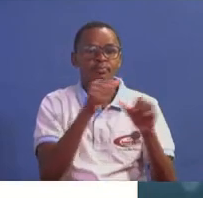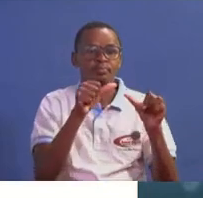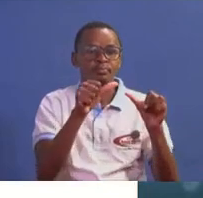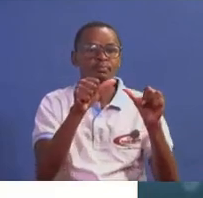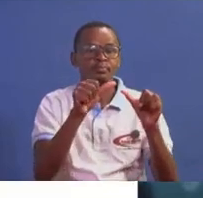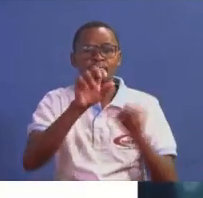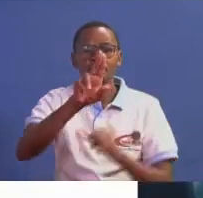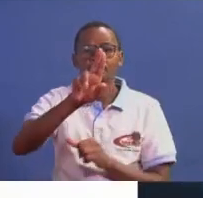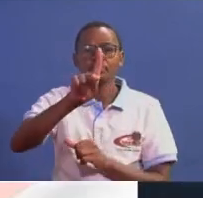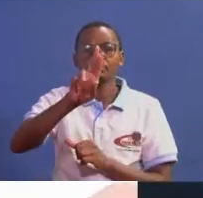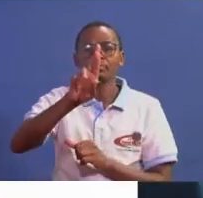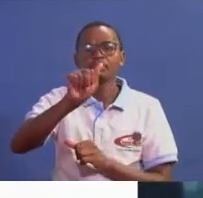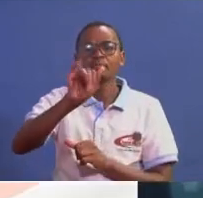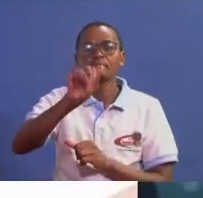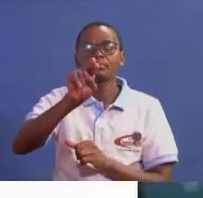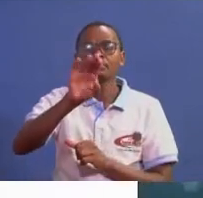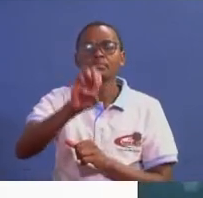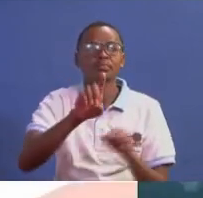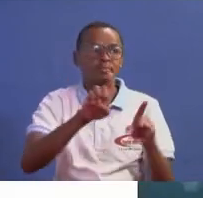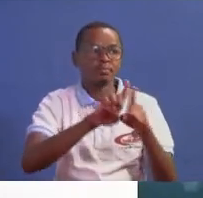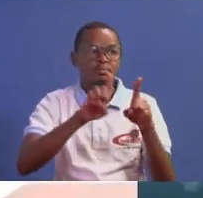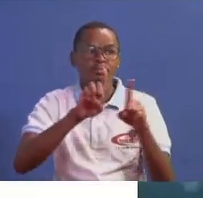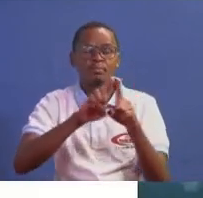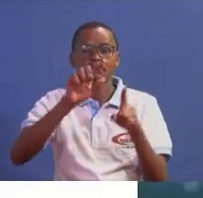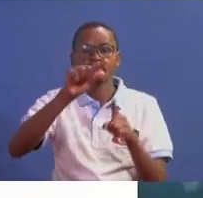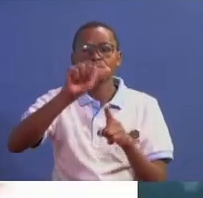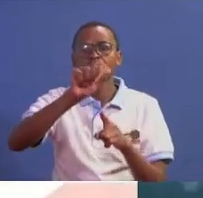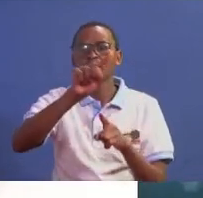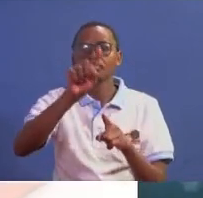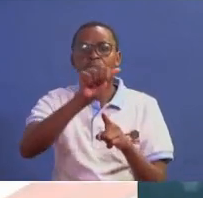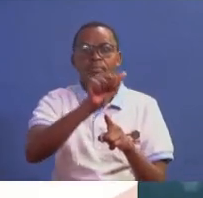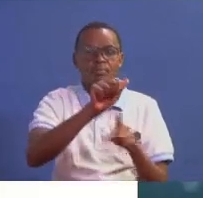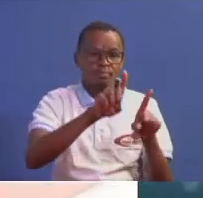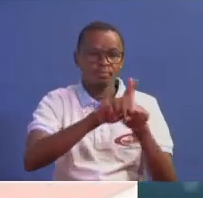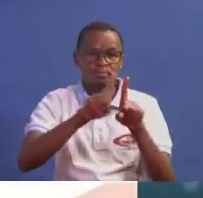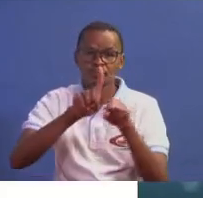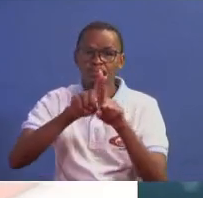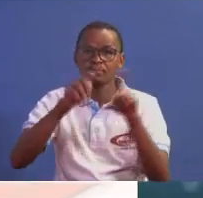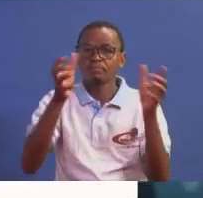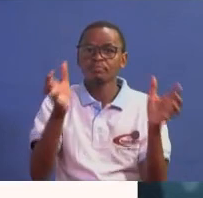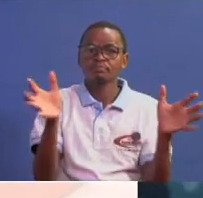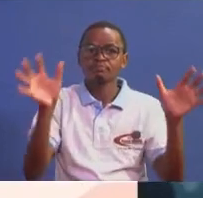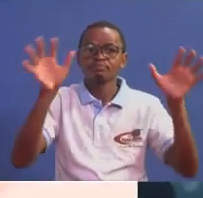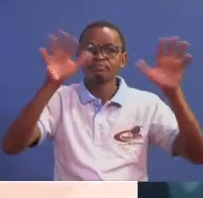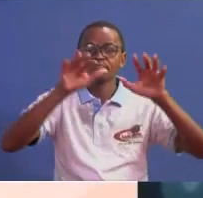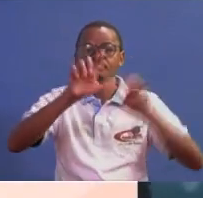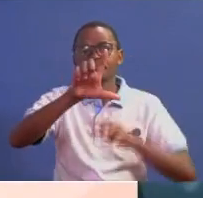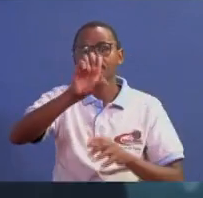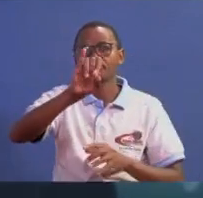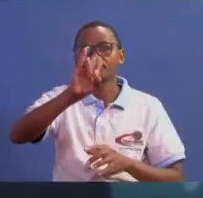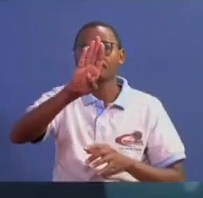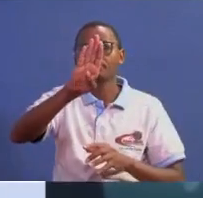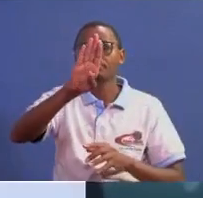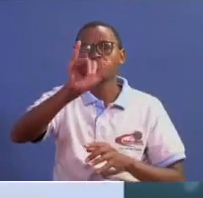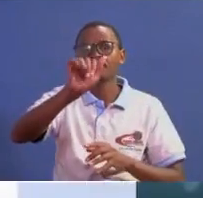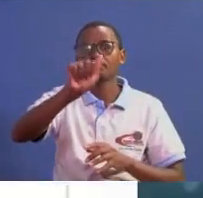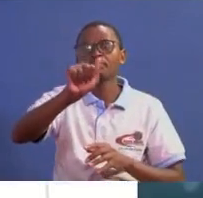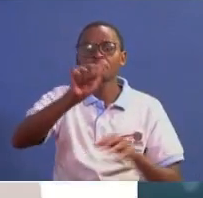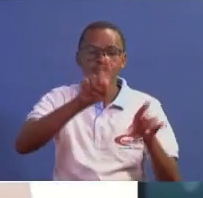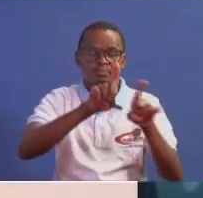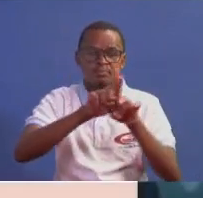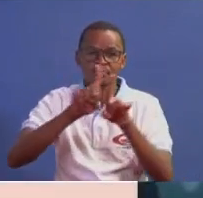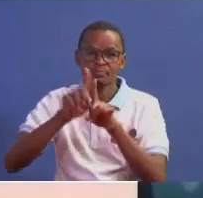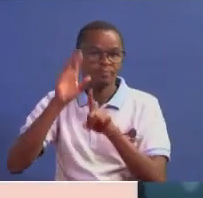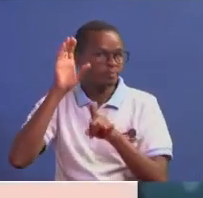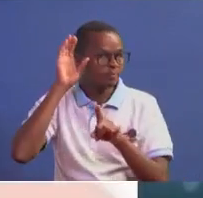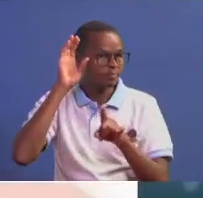zilivyokuwa zikiendelea Ukraine, tumesikia pia Gaza, tumesikia pia mafuriko Libya, tukasikia